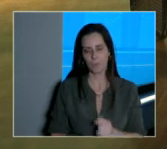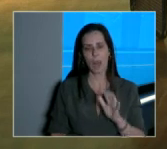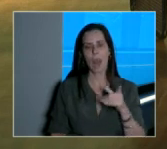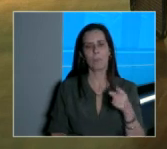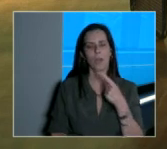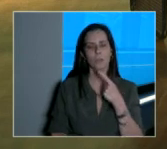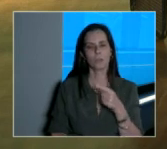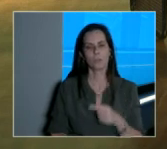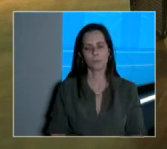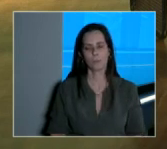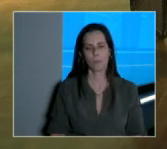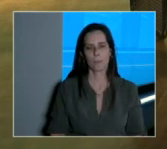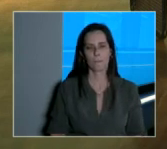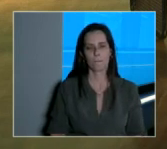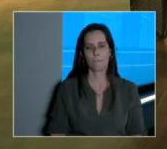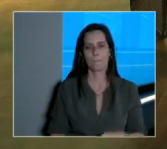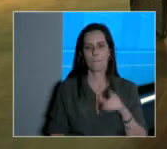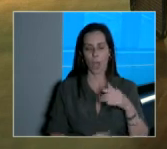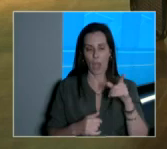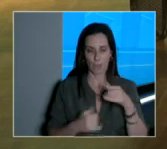אתה כותב בחוק היום? זה פאזל.